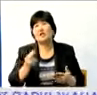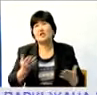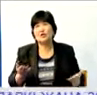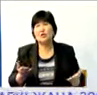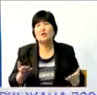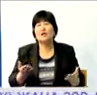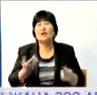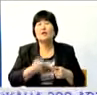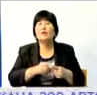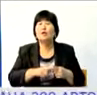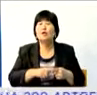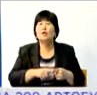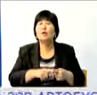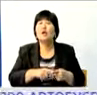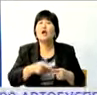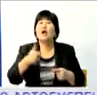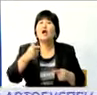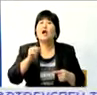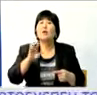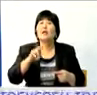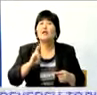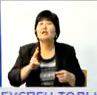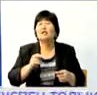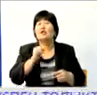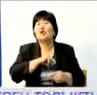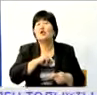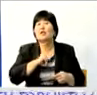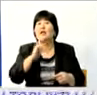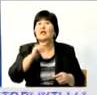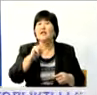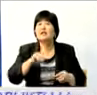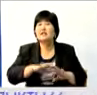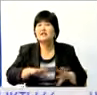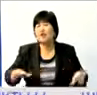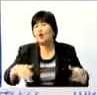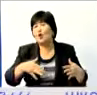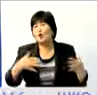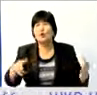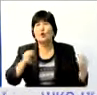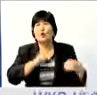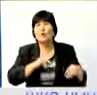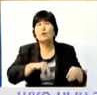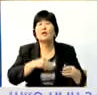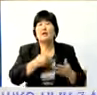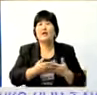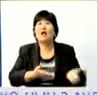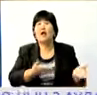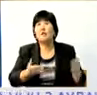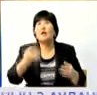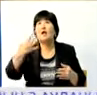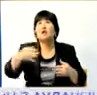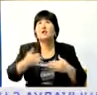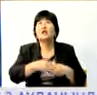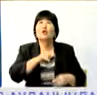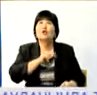содан кейін мынау гобелендегі еңбектері, киіздегі сондай үлкен еңбектер алып келіп отырмыз. 40 шақты